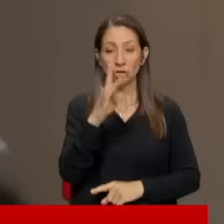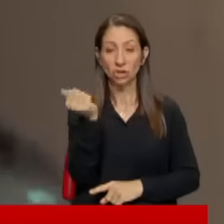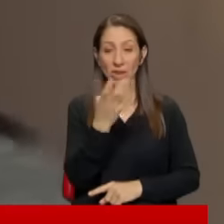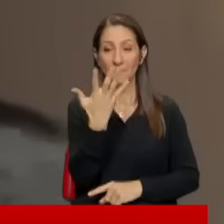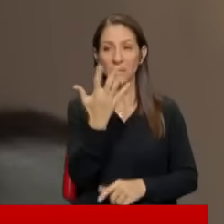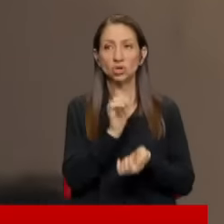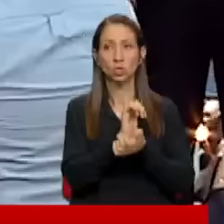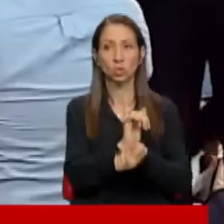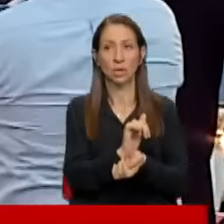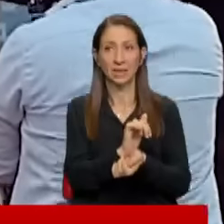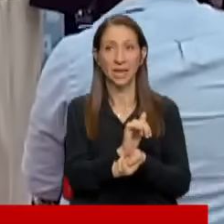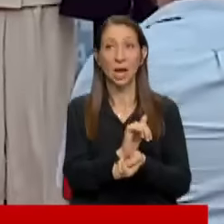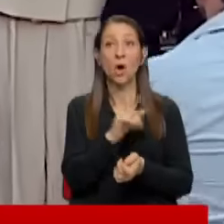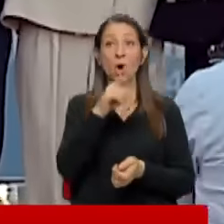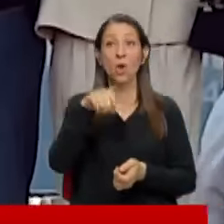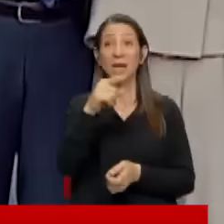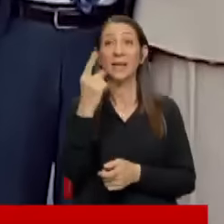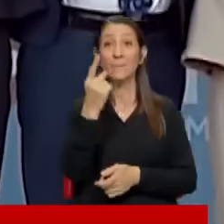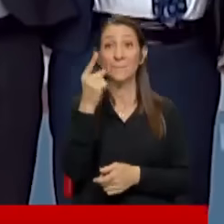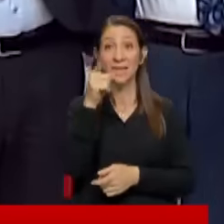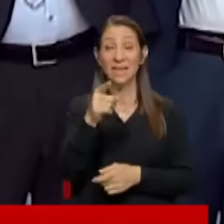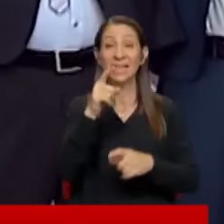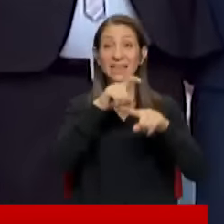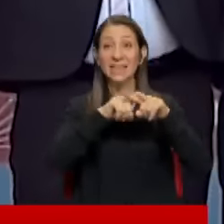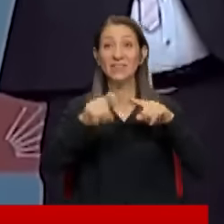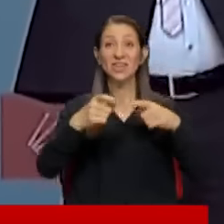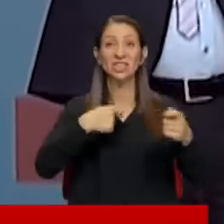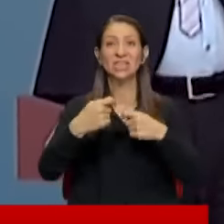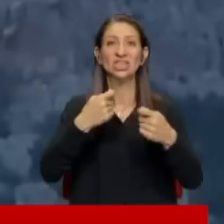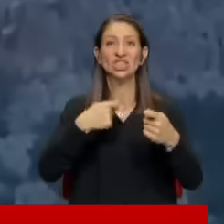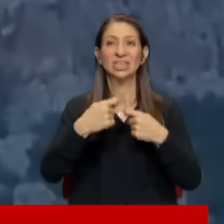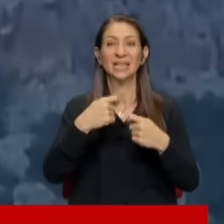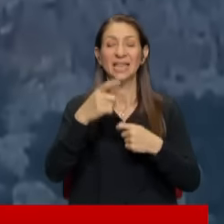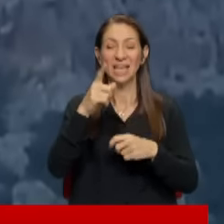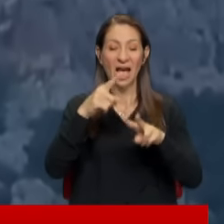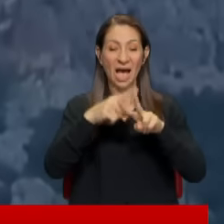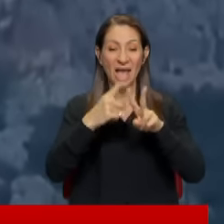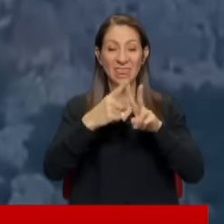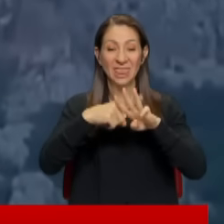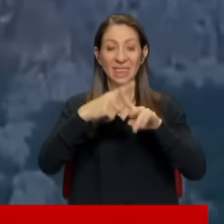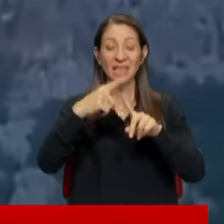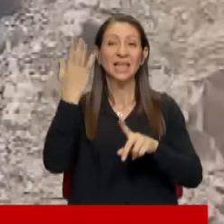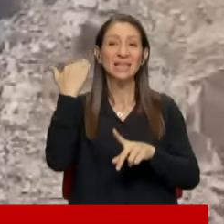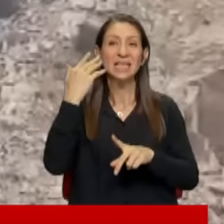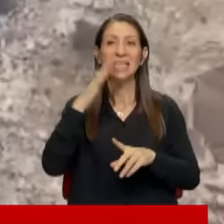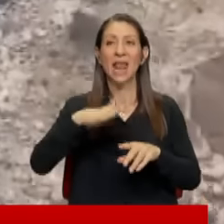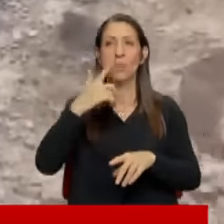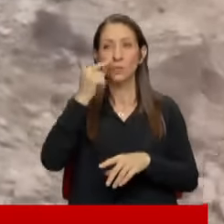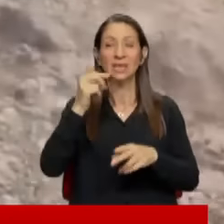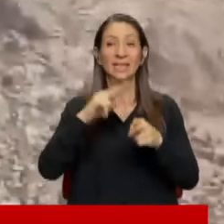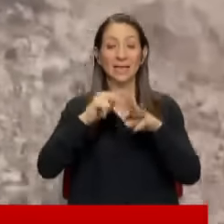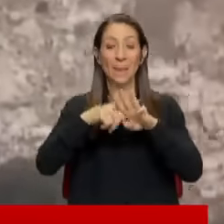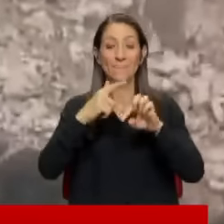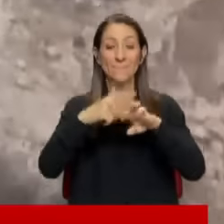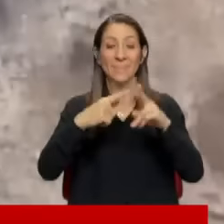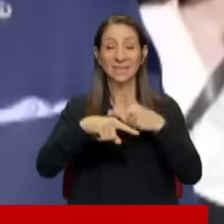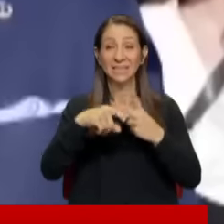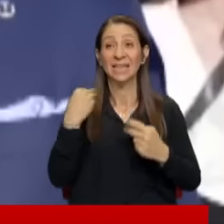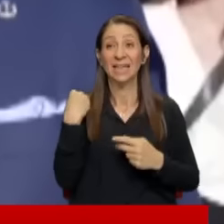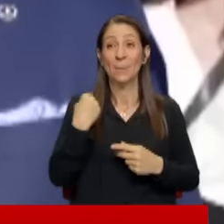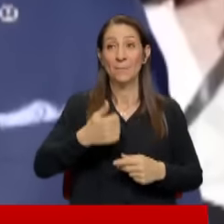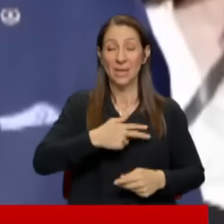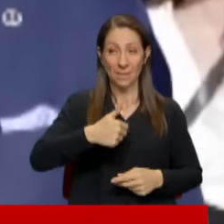kişiden 5'i tutuklandı. Onlardan biri teleferi işleten şirketlerden ANET'in eski genel müdürü, Kepez'in yeni belediye başkanı Mesut